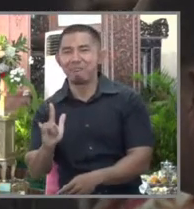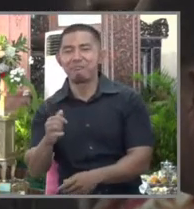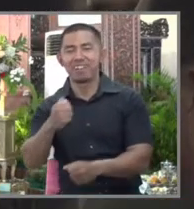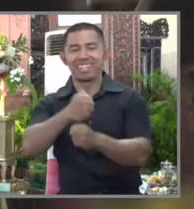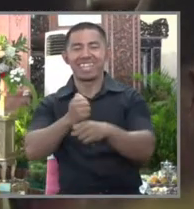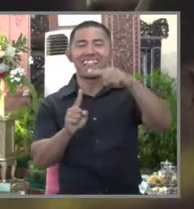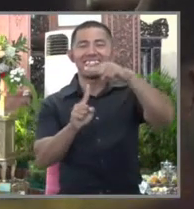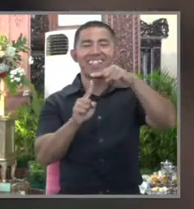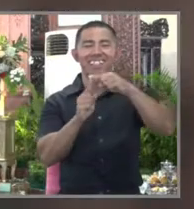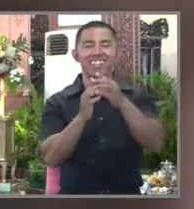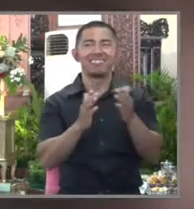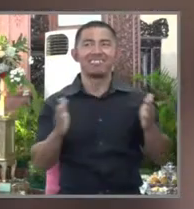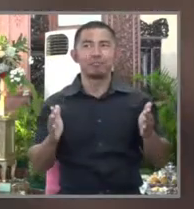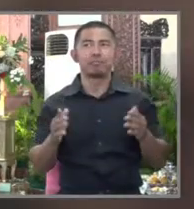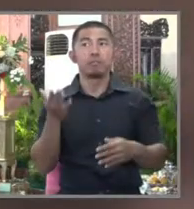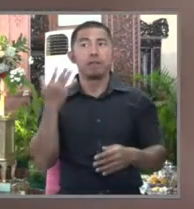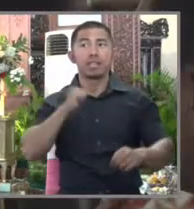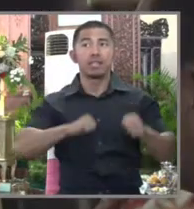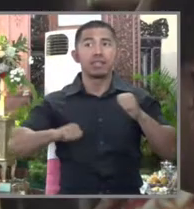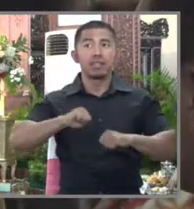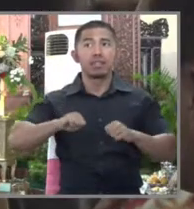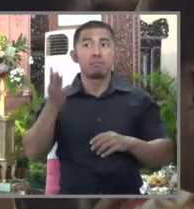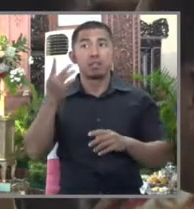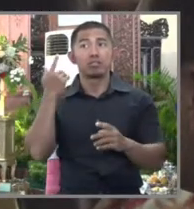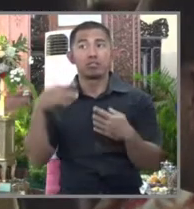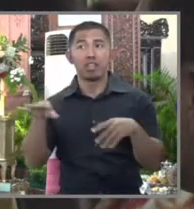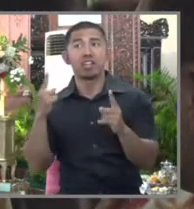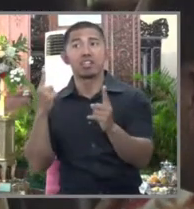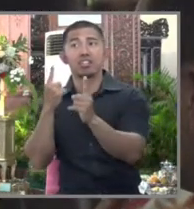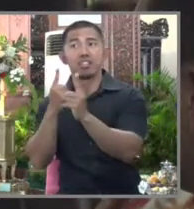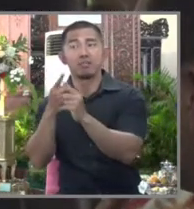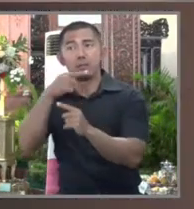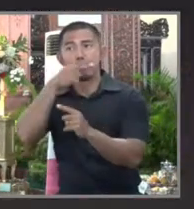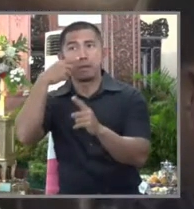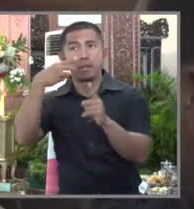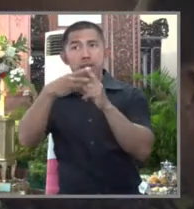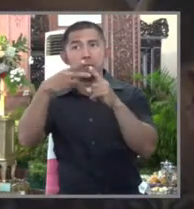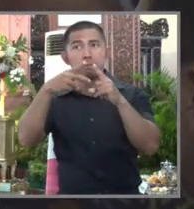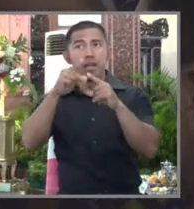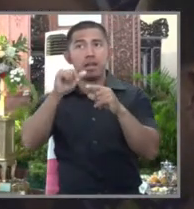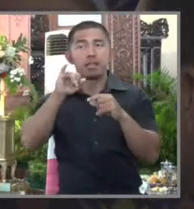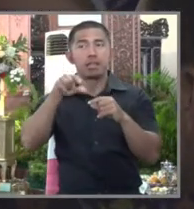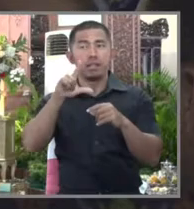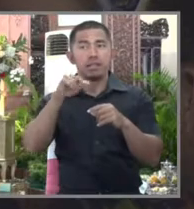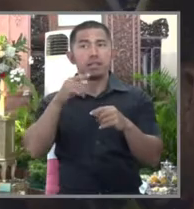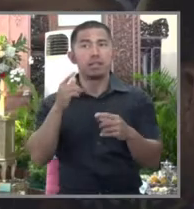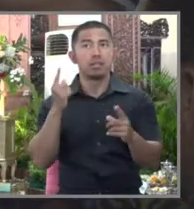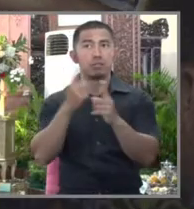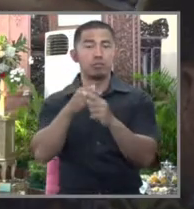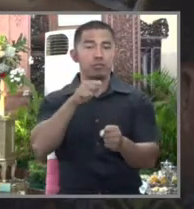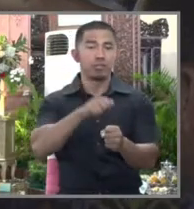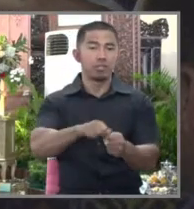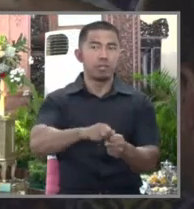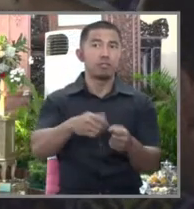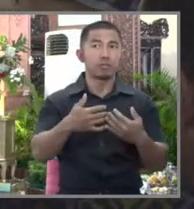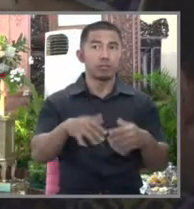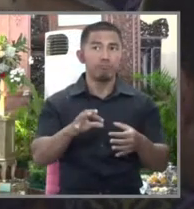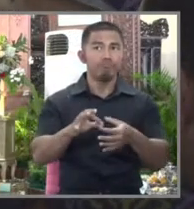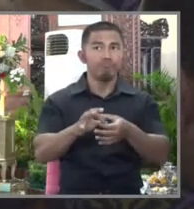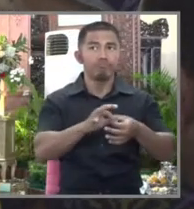dengan yang ada di kami kemarin kan kami sudah ketemu sama Bapak Andi nggih. Ya. Untuk yang di Jepara gitu. Terkait dengan proses